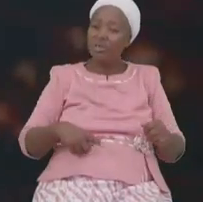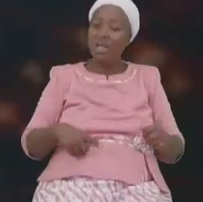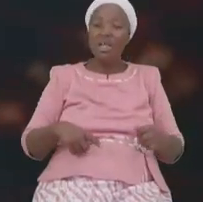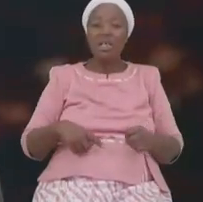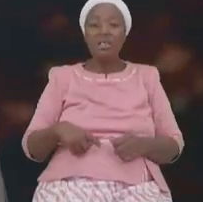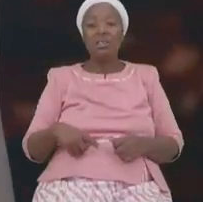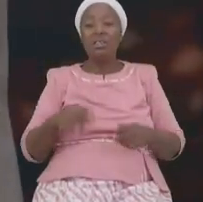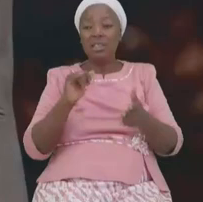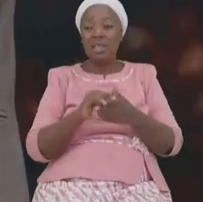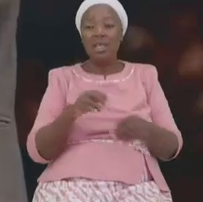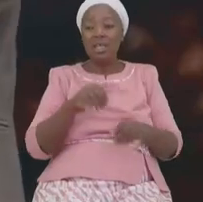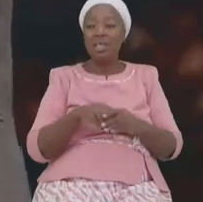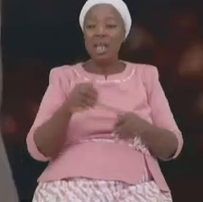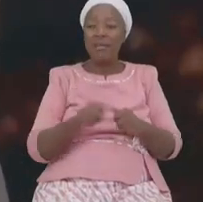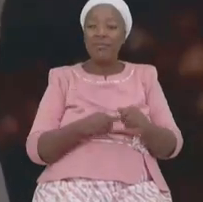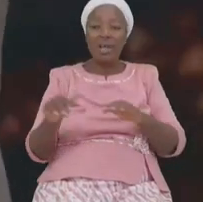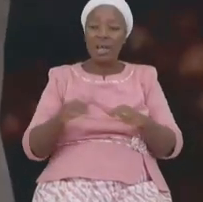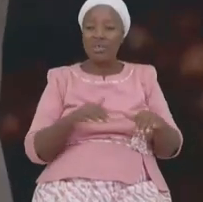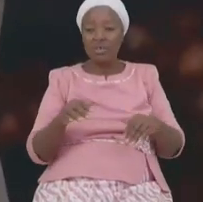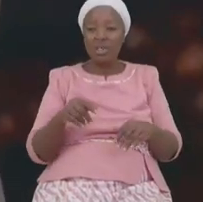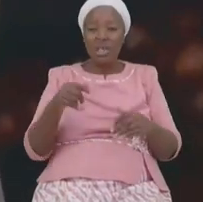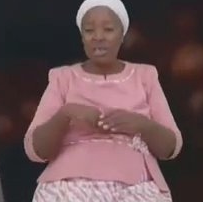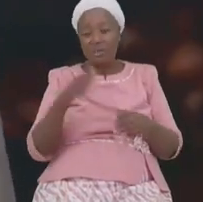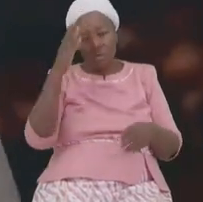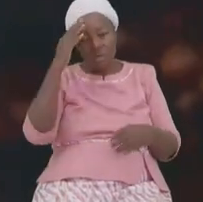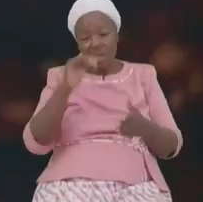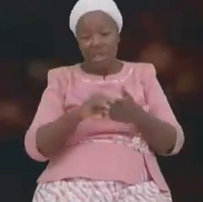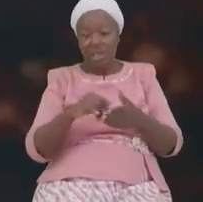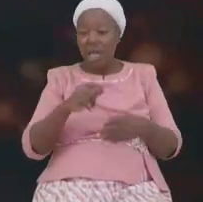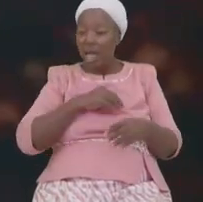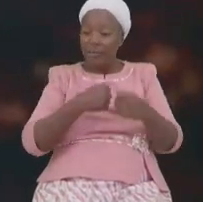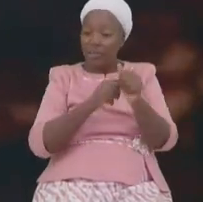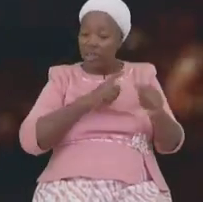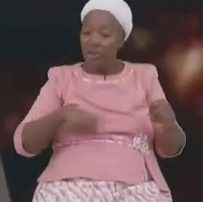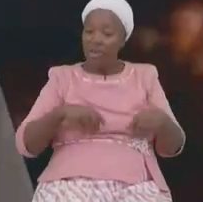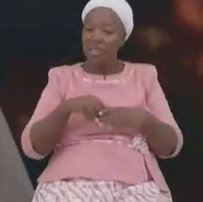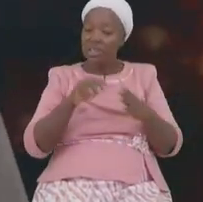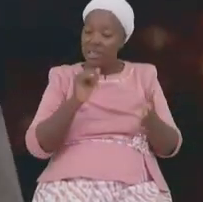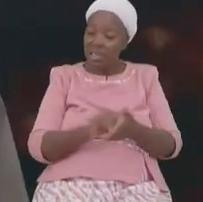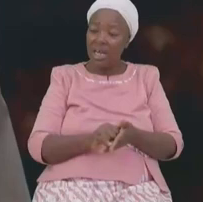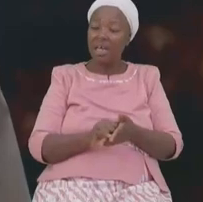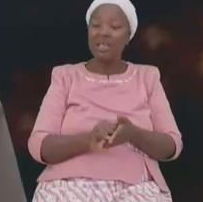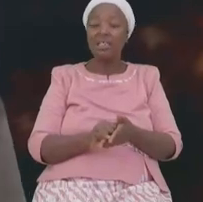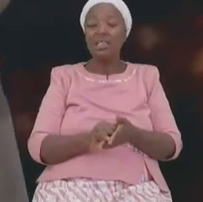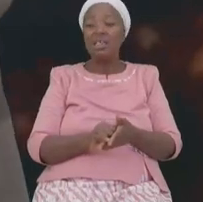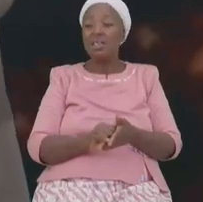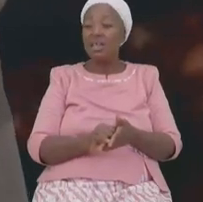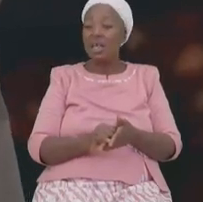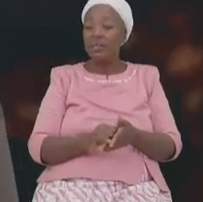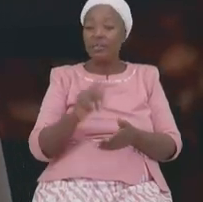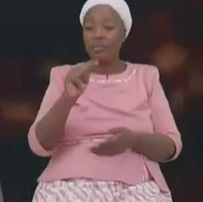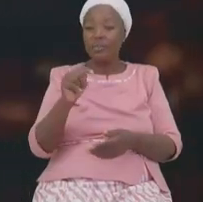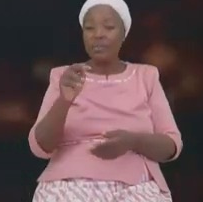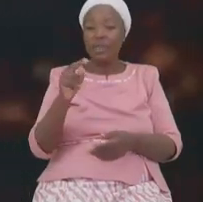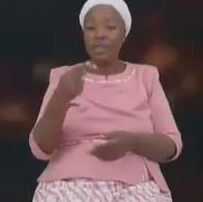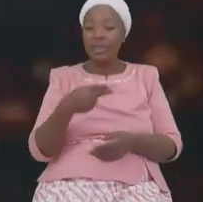action exige une réaction. Et parce que tu suis la physique, tu ne suis pas Dieu, tu ne suis pas la Bible, tu